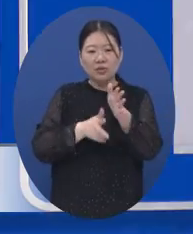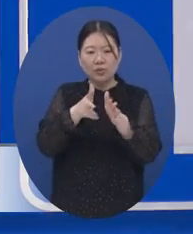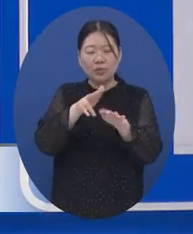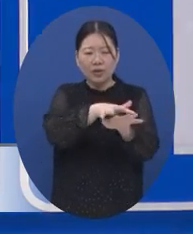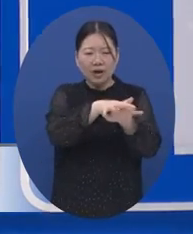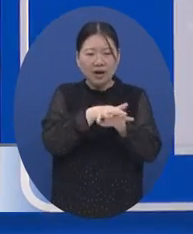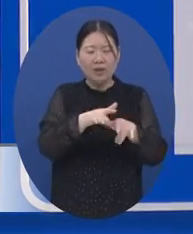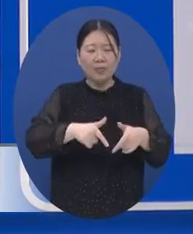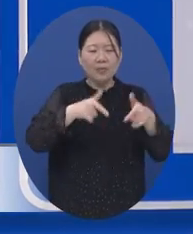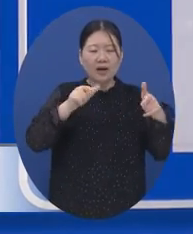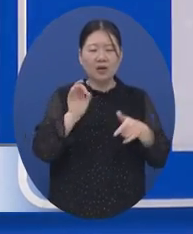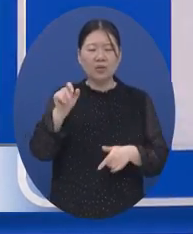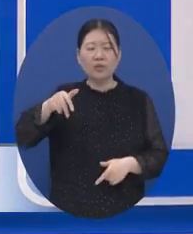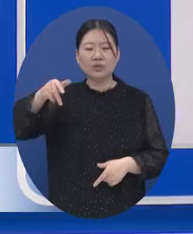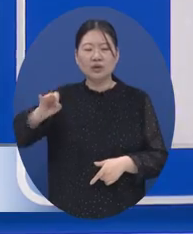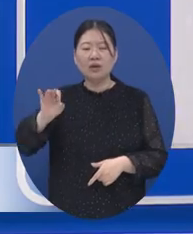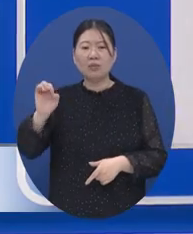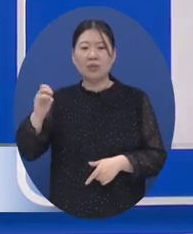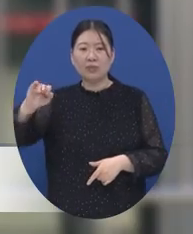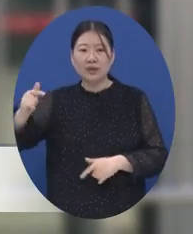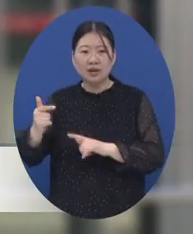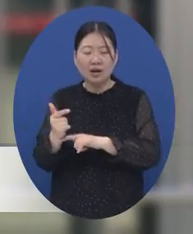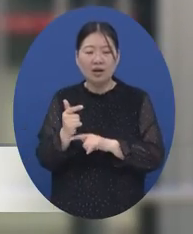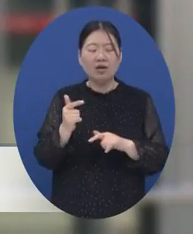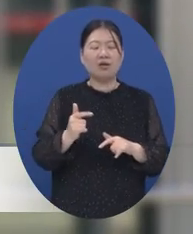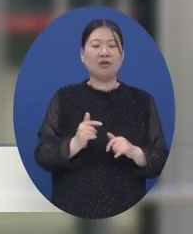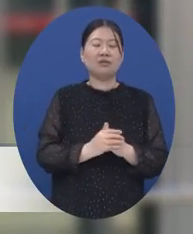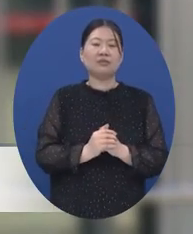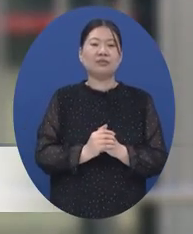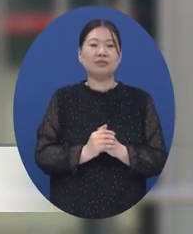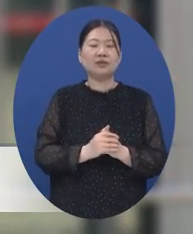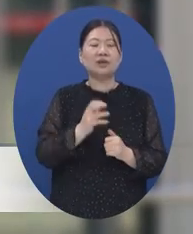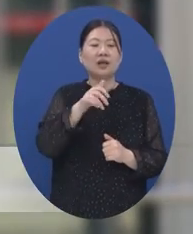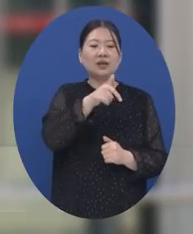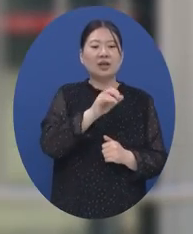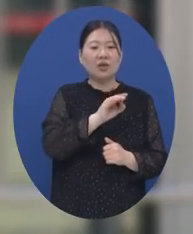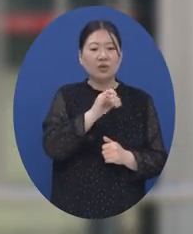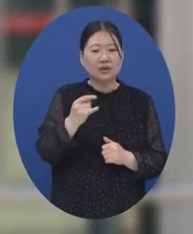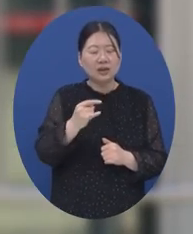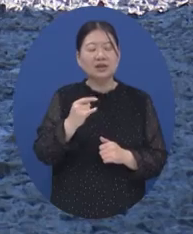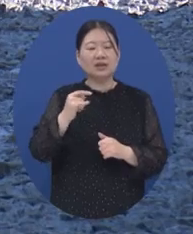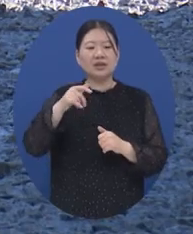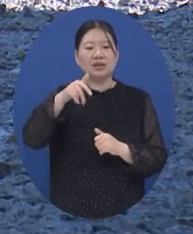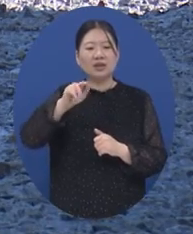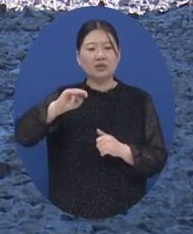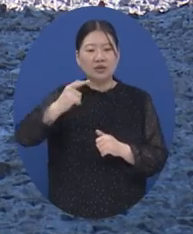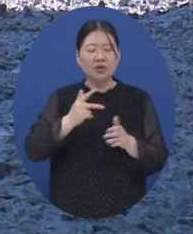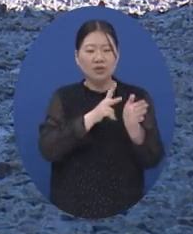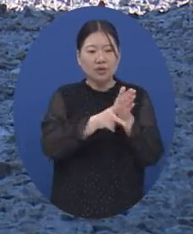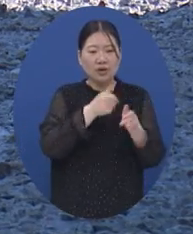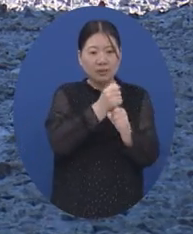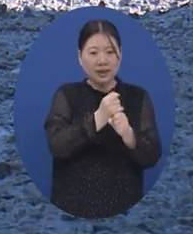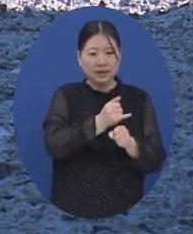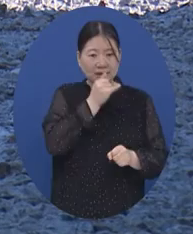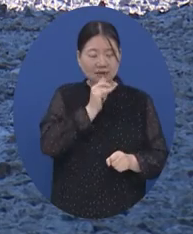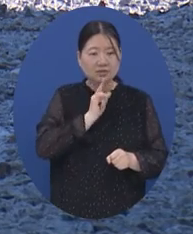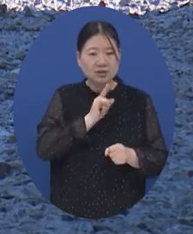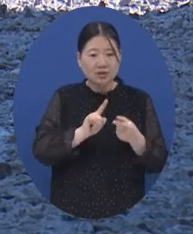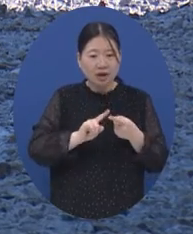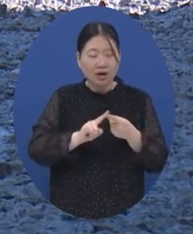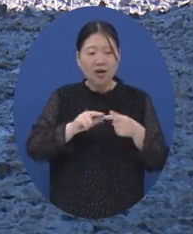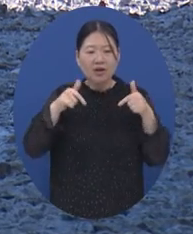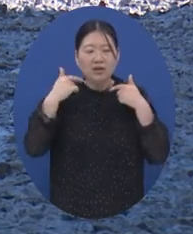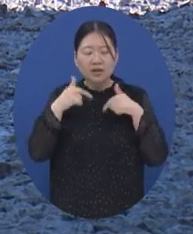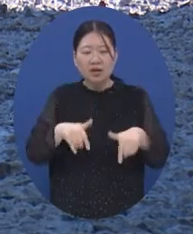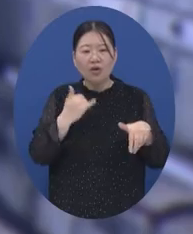힘씁니다. 옥정 포천선, 이천 문경 복선 전철, 경의 경원선 전철화, 여주 원주 단선 철도,